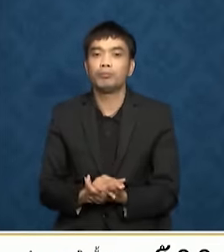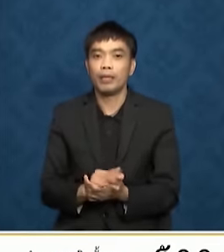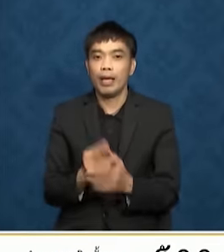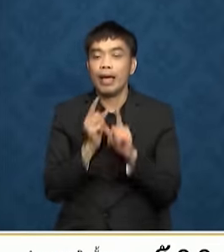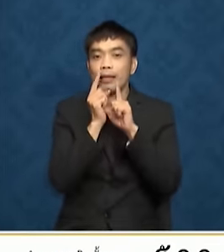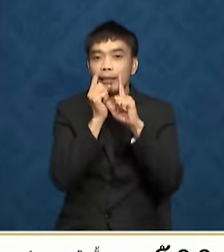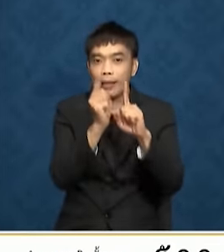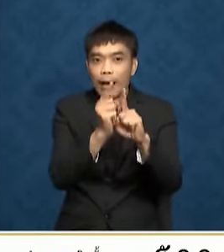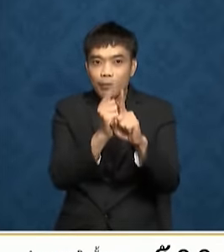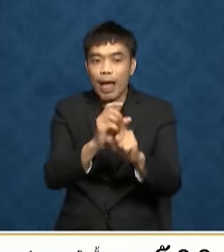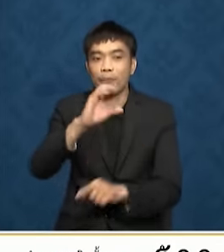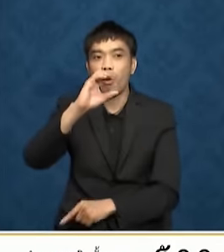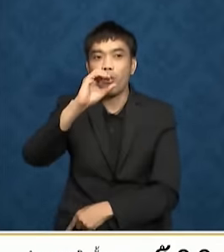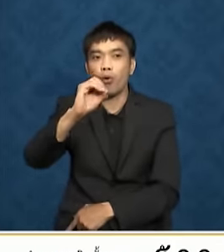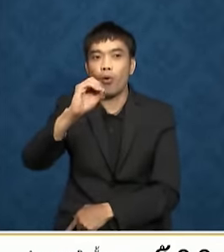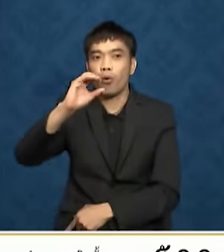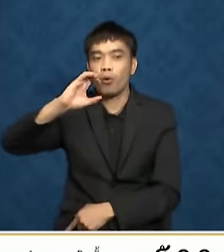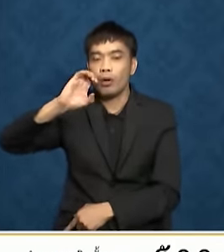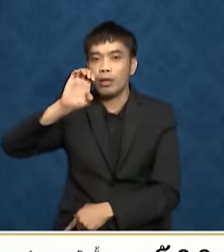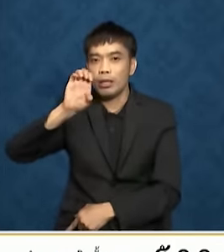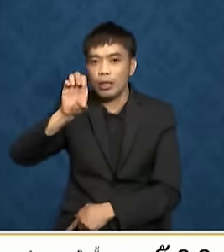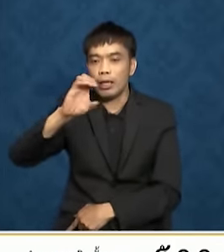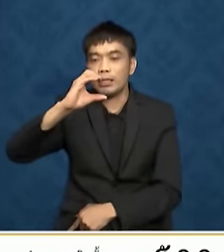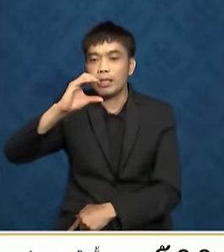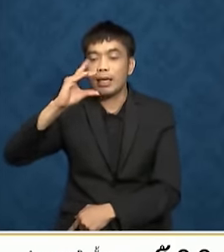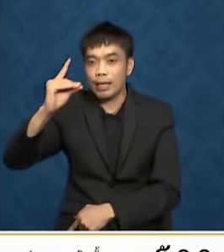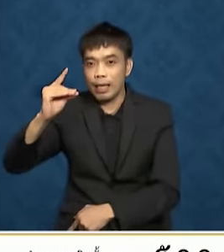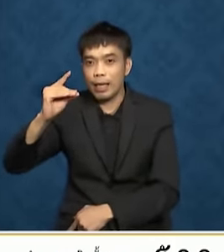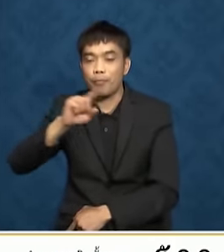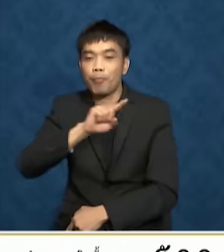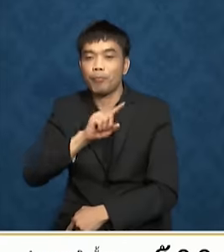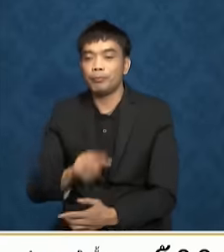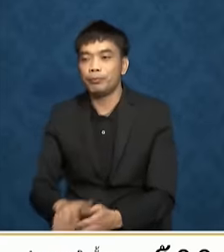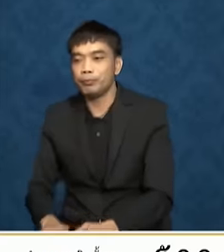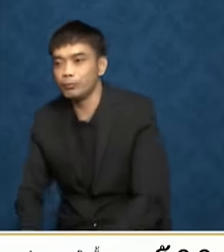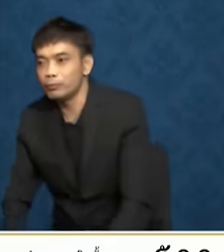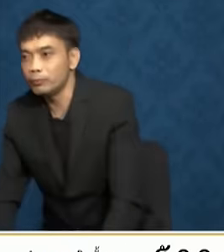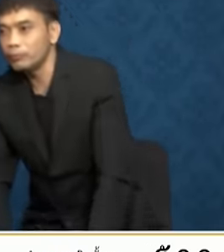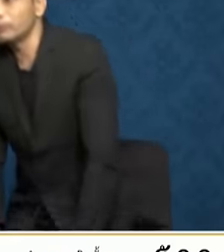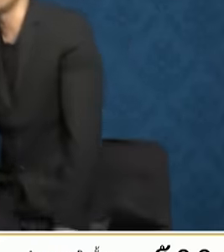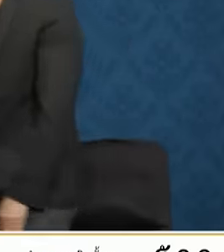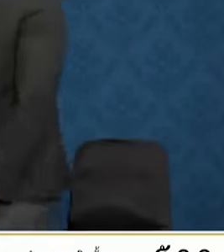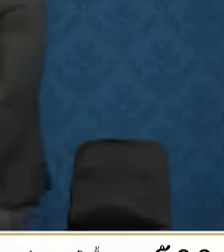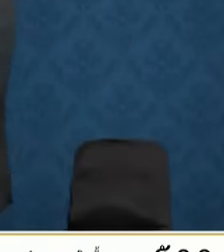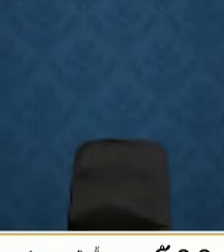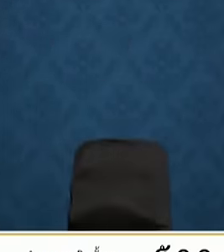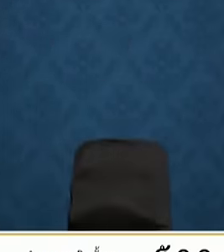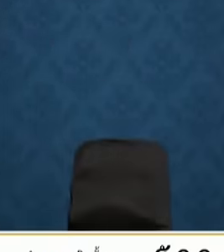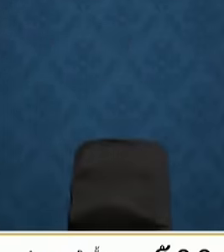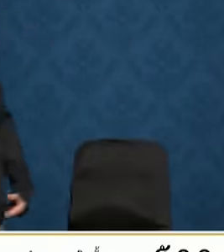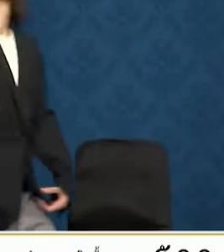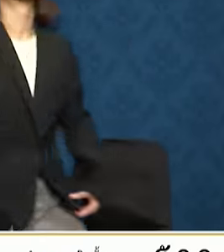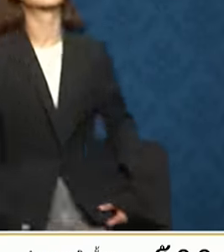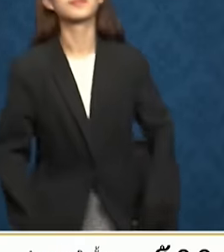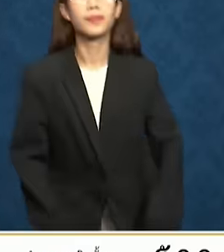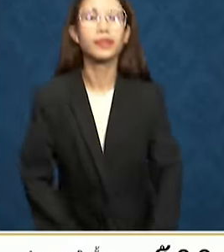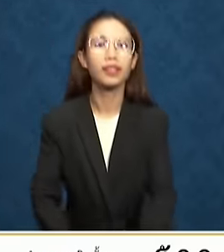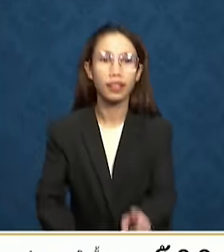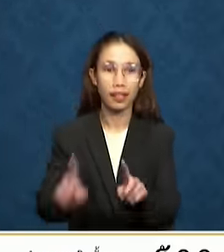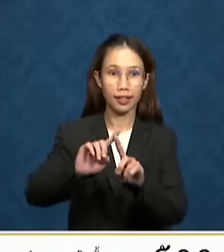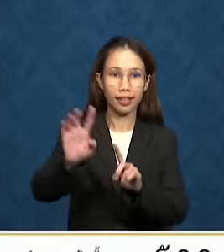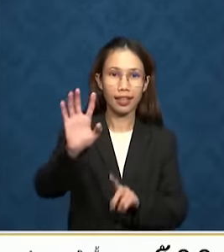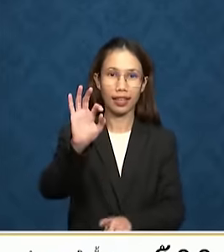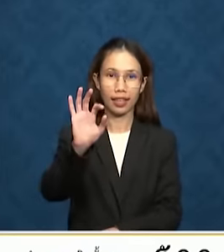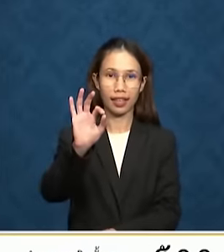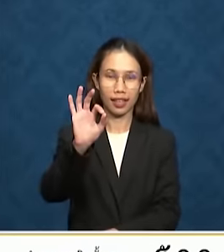oecdเขาต้องการที่จะนำเสนออันที่ 9คือเรื่องของความเสี่ยงการคลังและความยั่งยืนระยะยาวนะครับอันนี้เขา